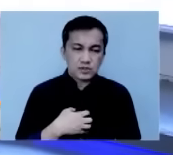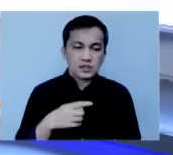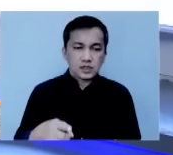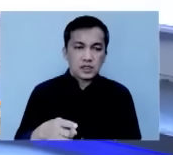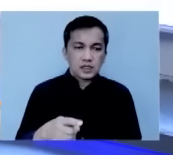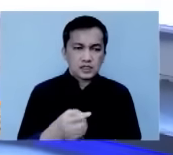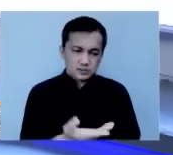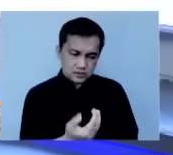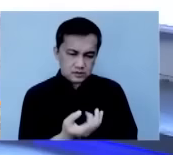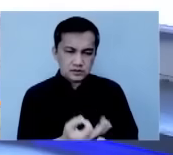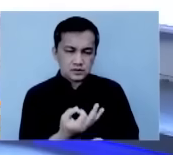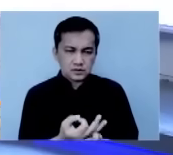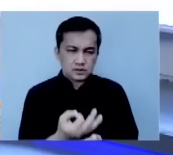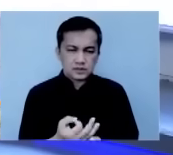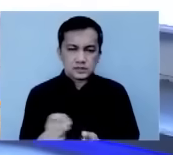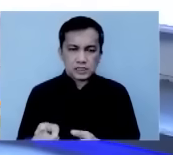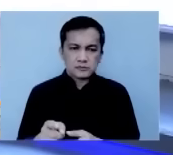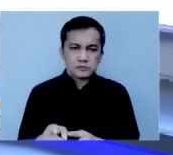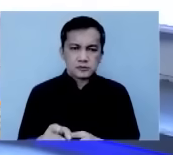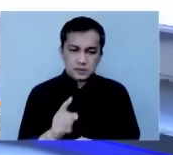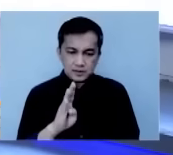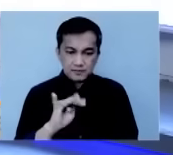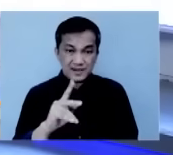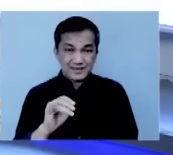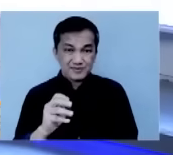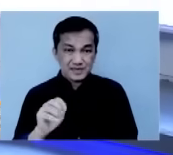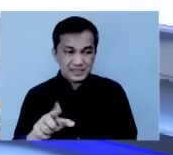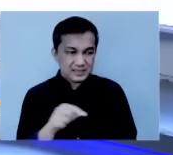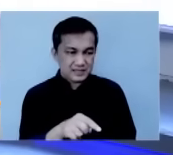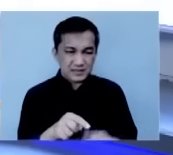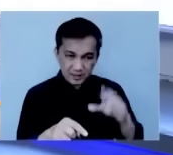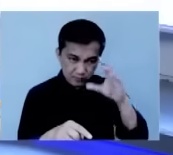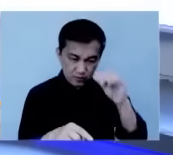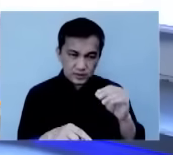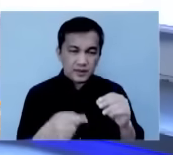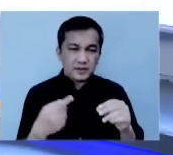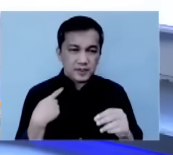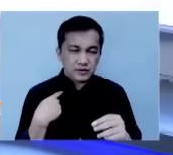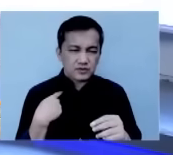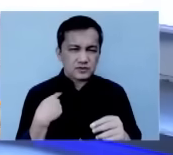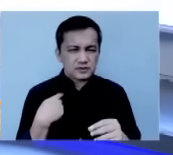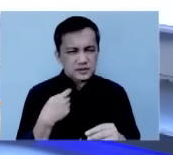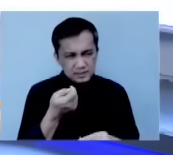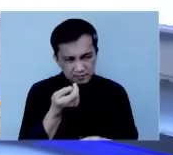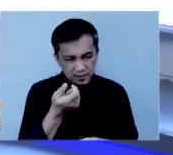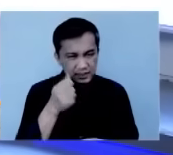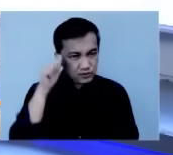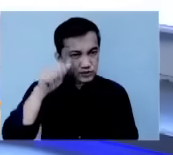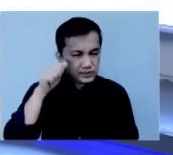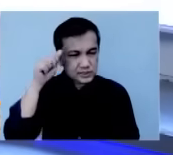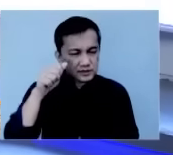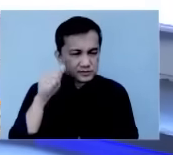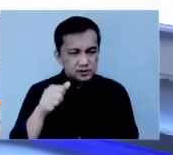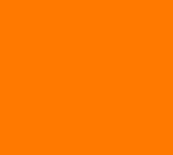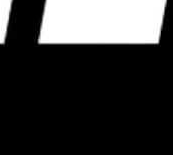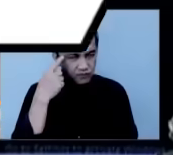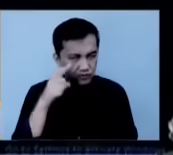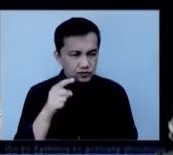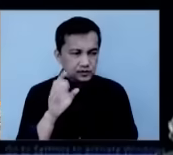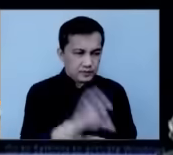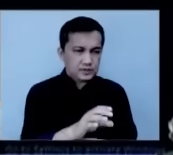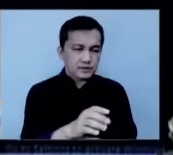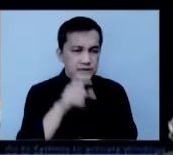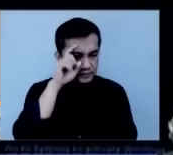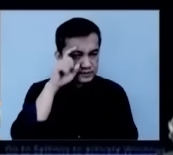may mild autism para sa pilitang makipagtalik. Nasa frontline ng balitang yan, si Elaine Fulgencio.